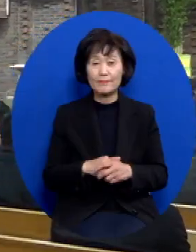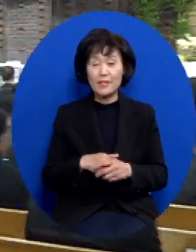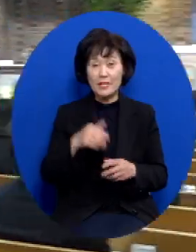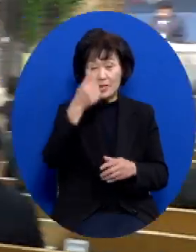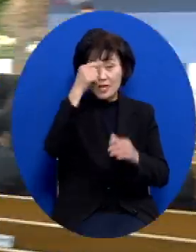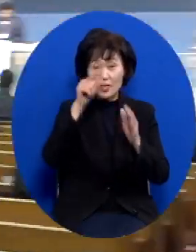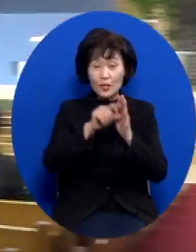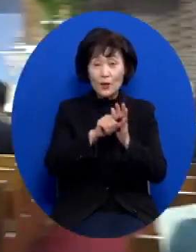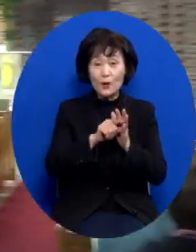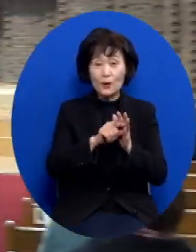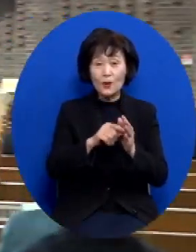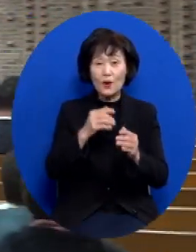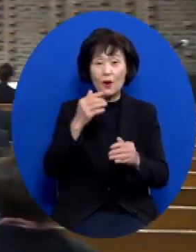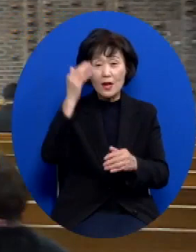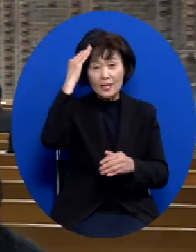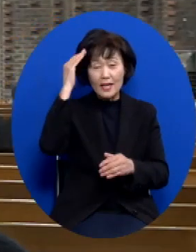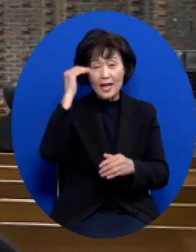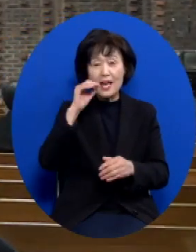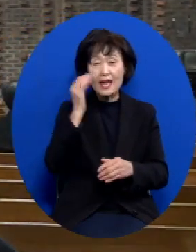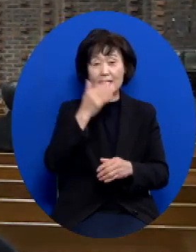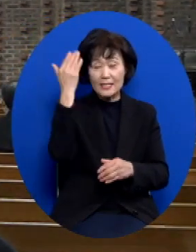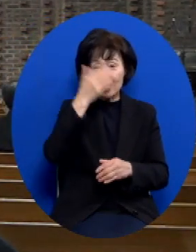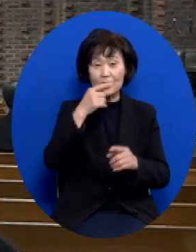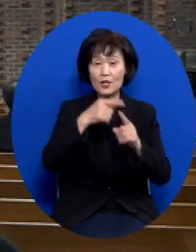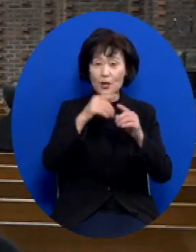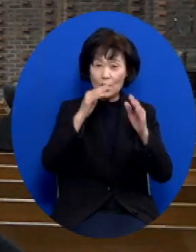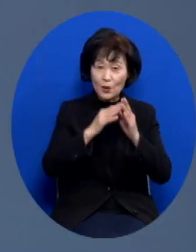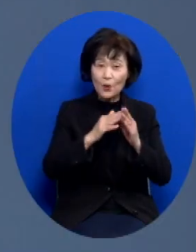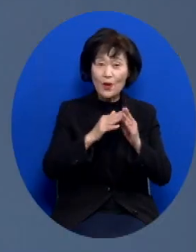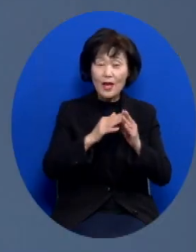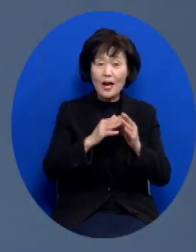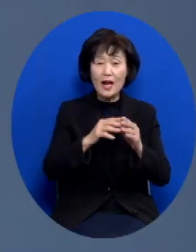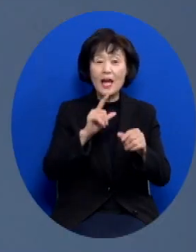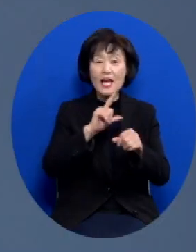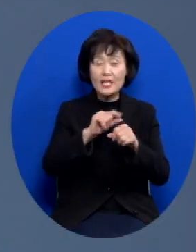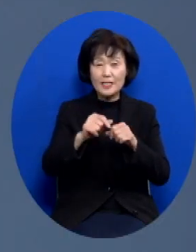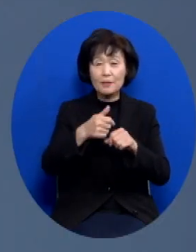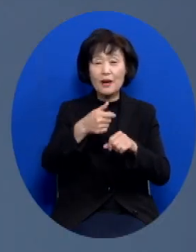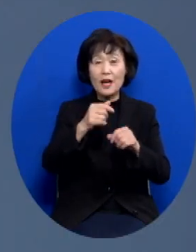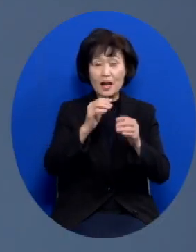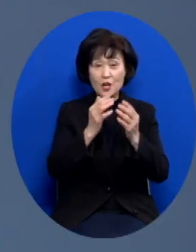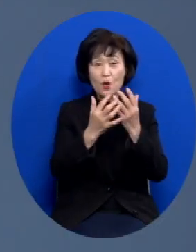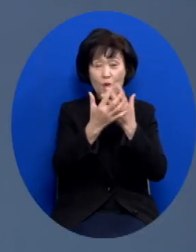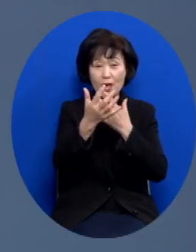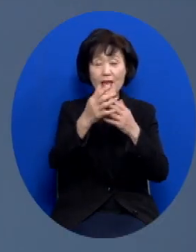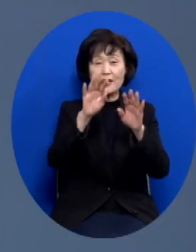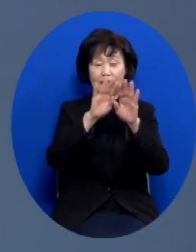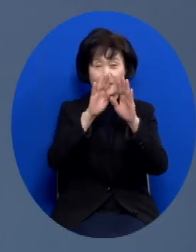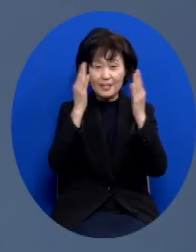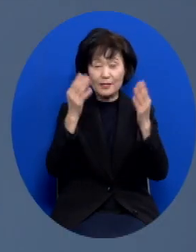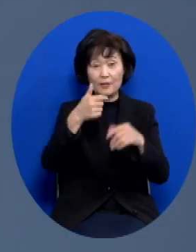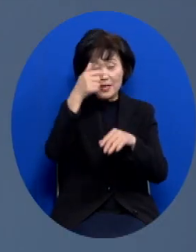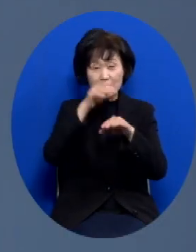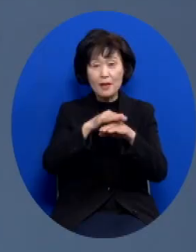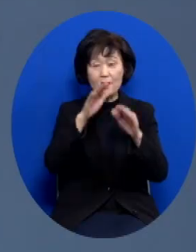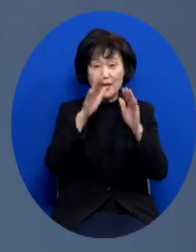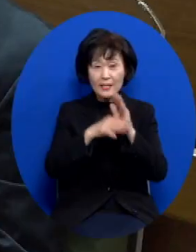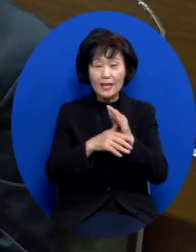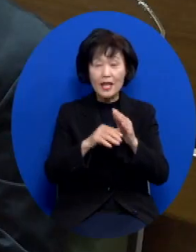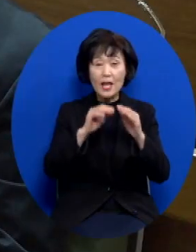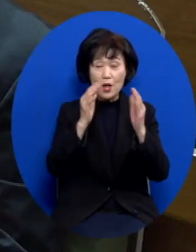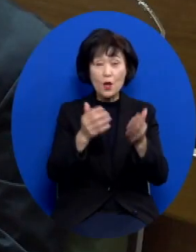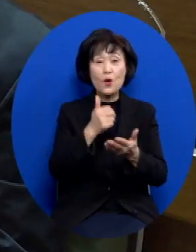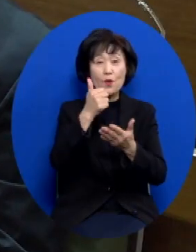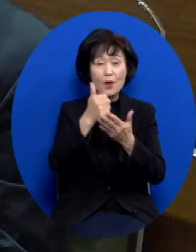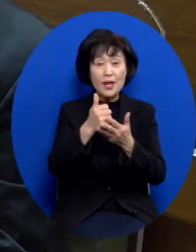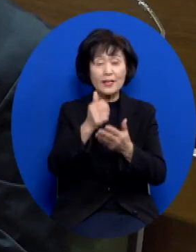기독교 대한선결교회 청주지방회가 제73회 지방회를 개최했습니다. 예배에서 청주지방회장 윤진호